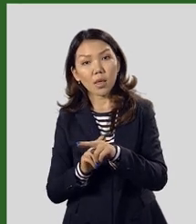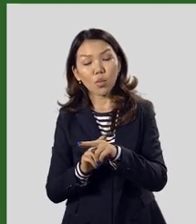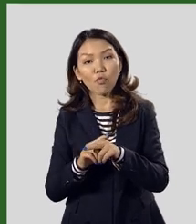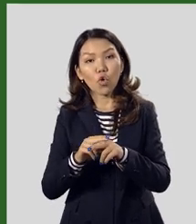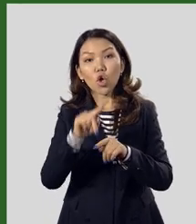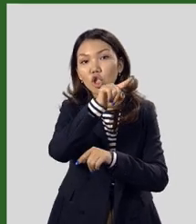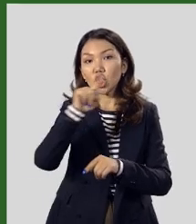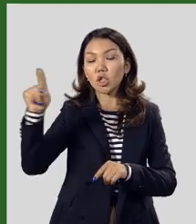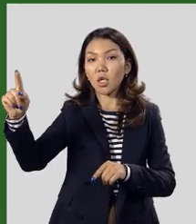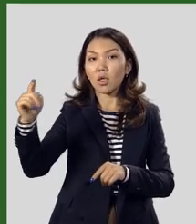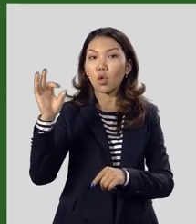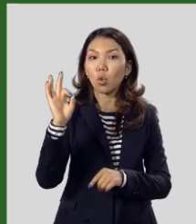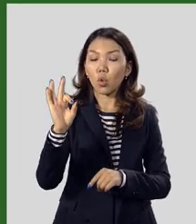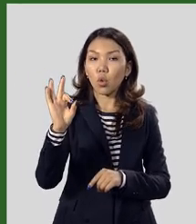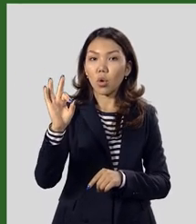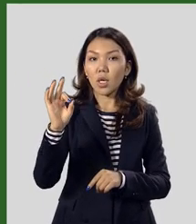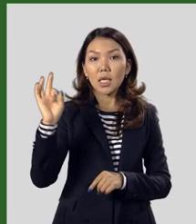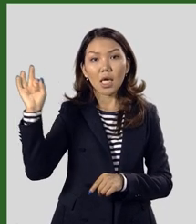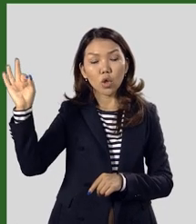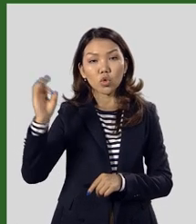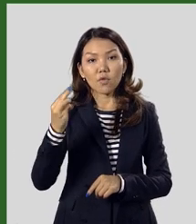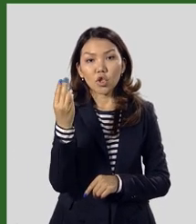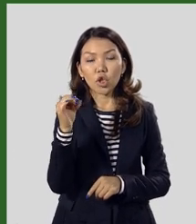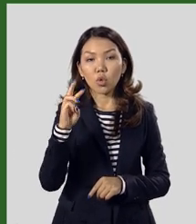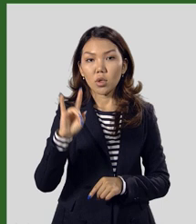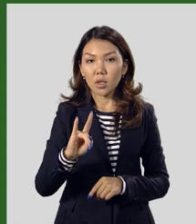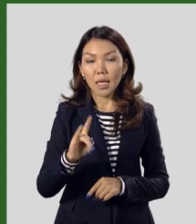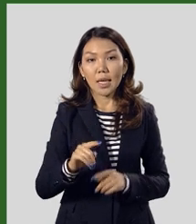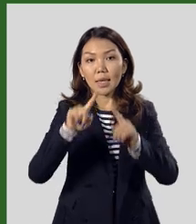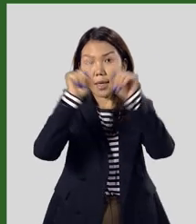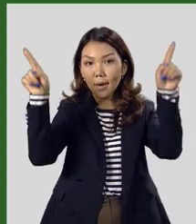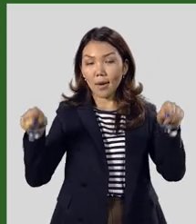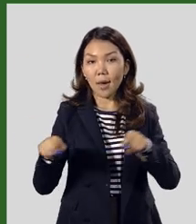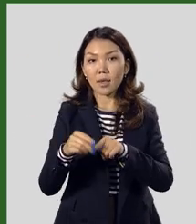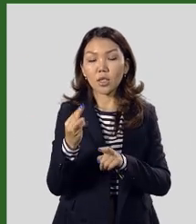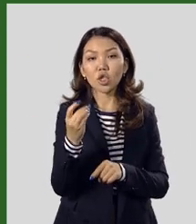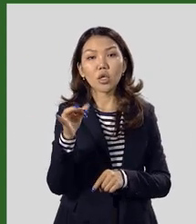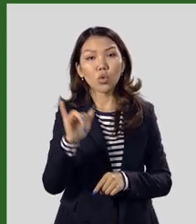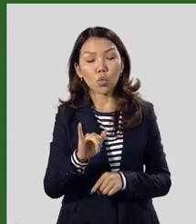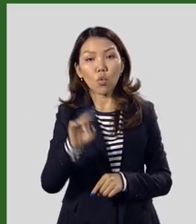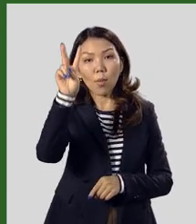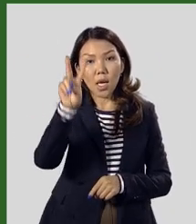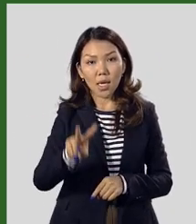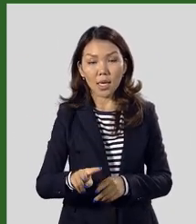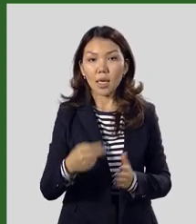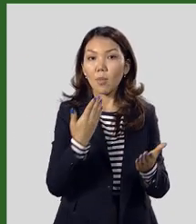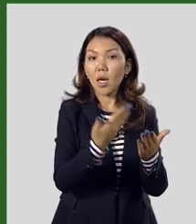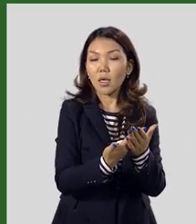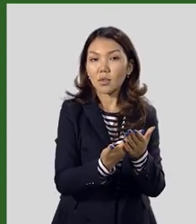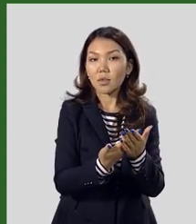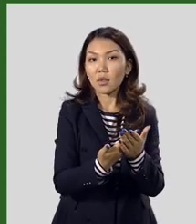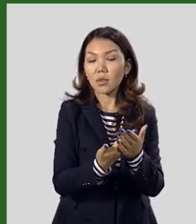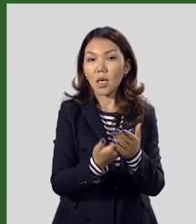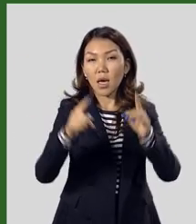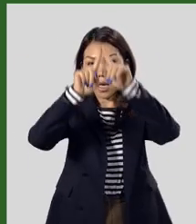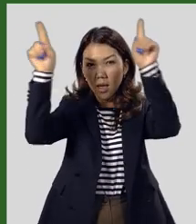широта – 0 градусов широты. На картах широту параллелей обозначают на